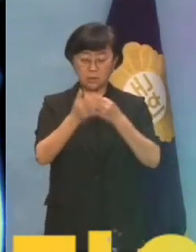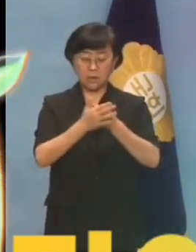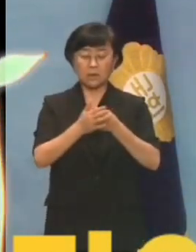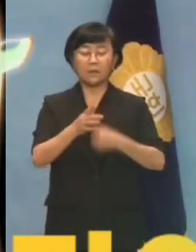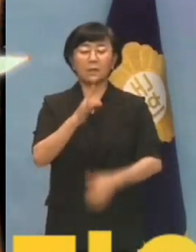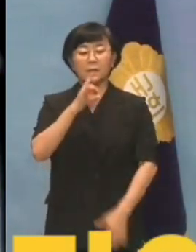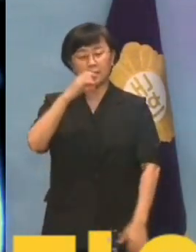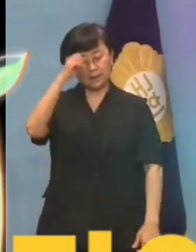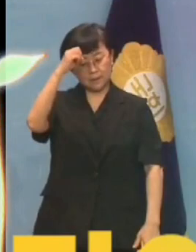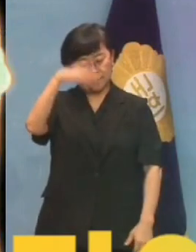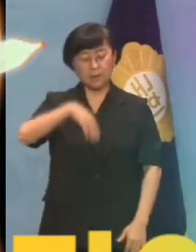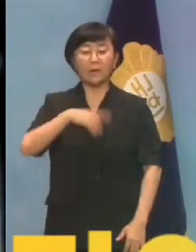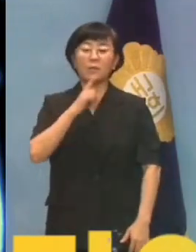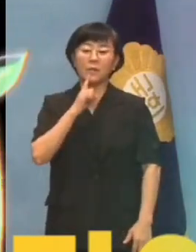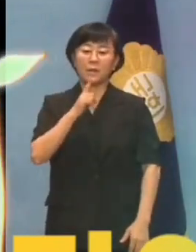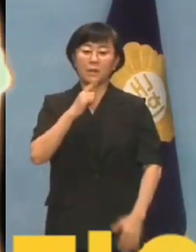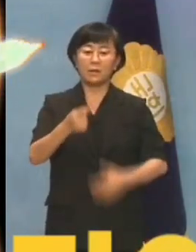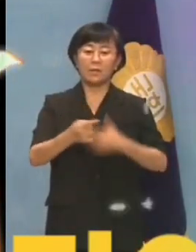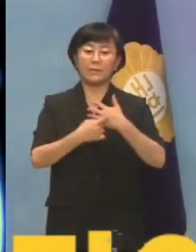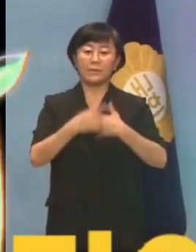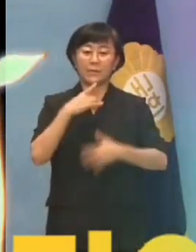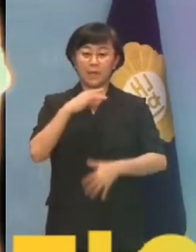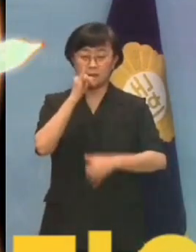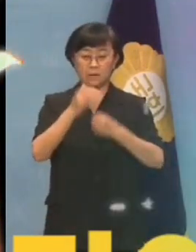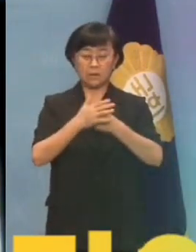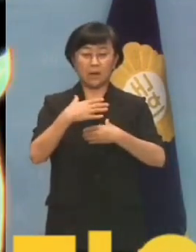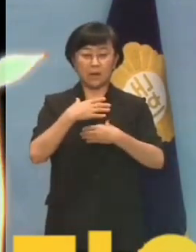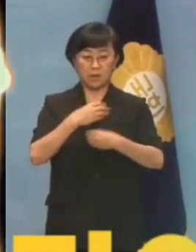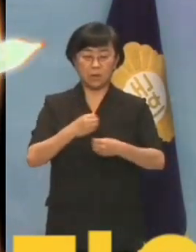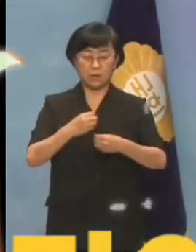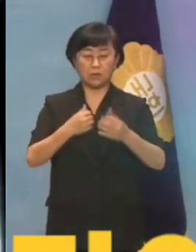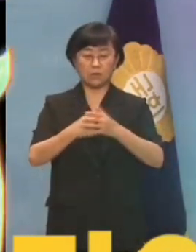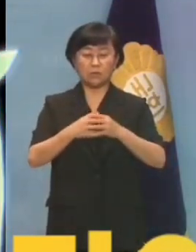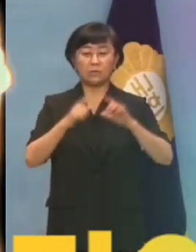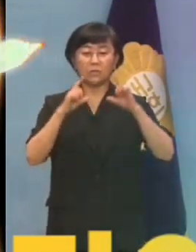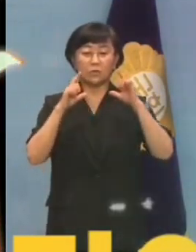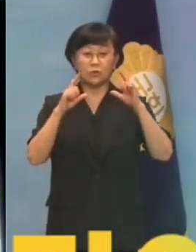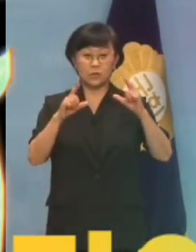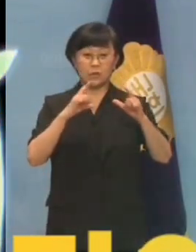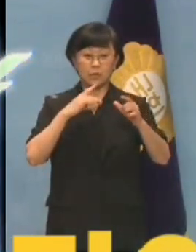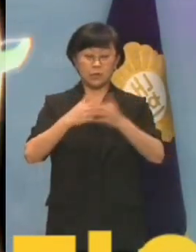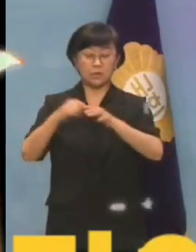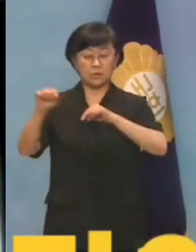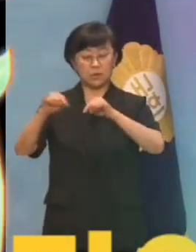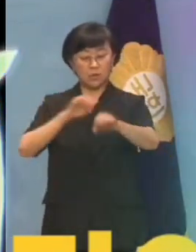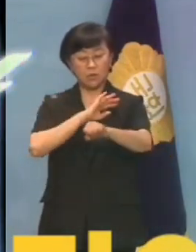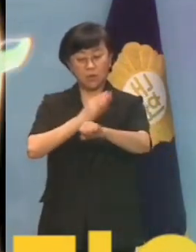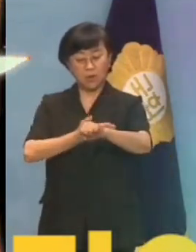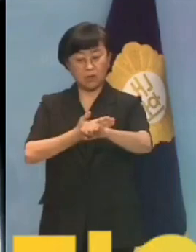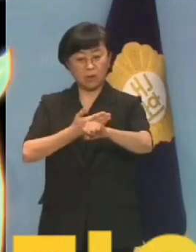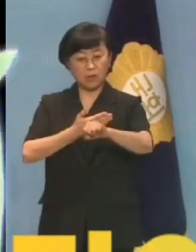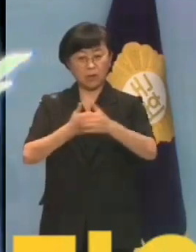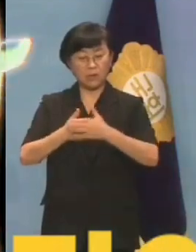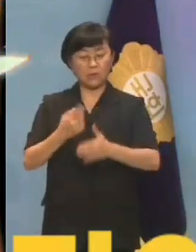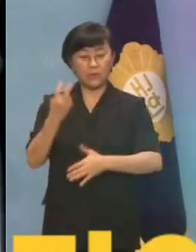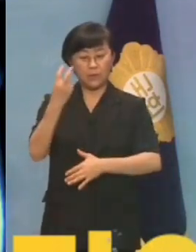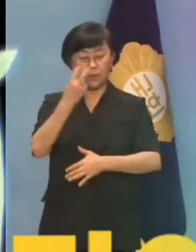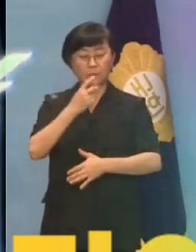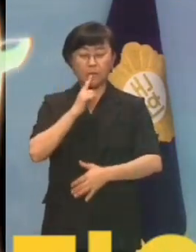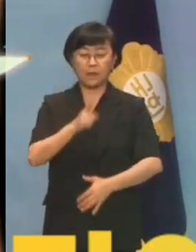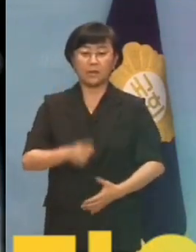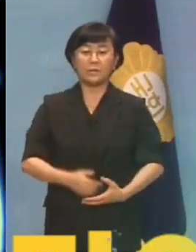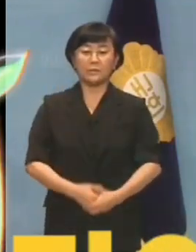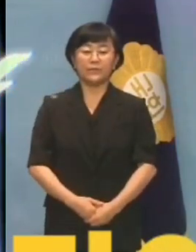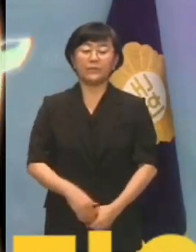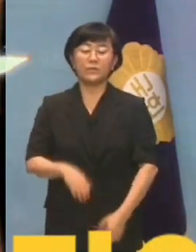그저 말뿐이었음이 드러났습니다. 결국 안보는 구호일 뿐 정권의 안위만 살피는